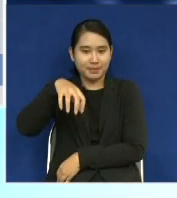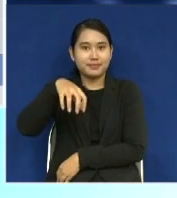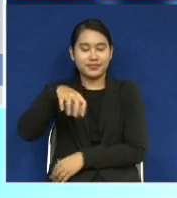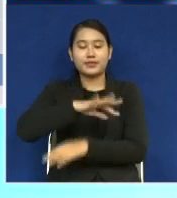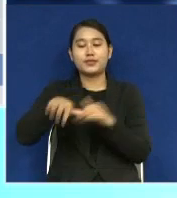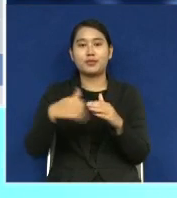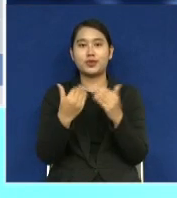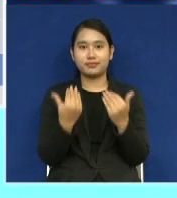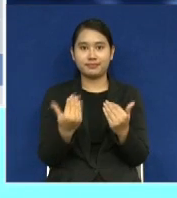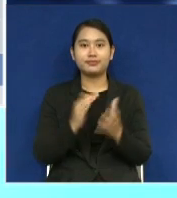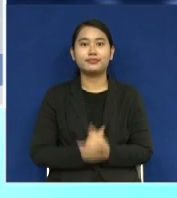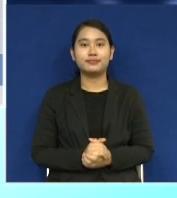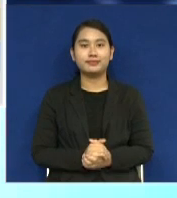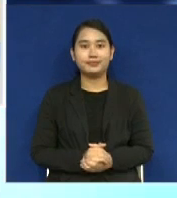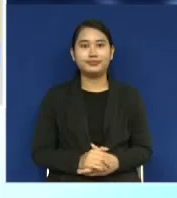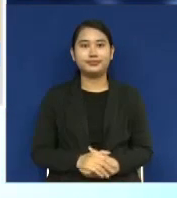เราในขณะนี้ค่ะ